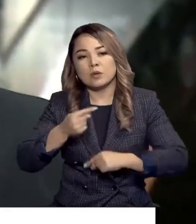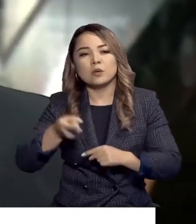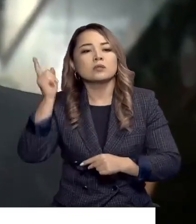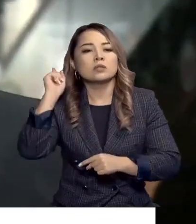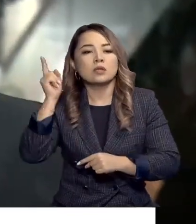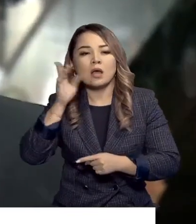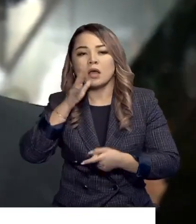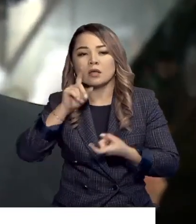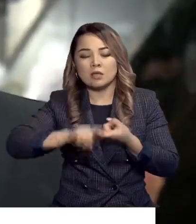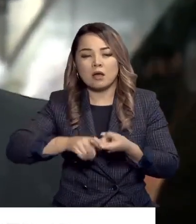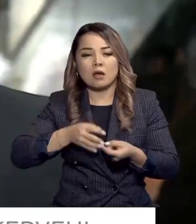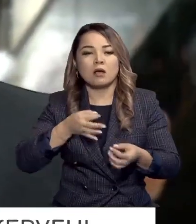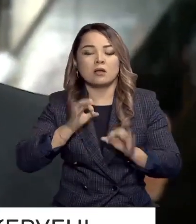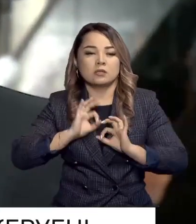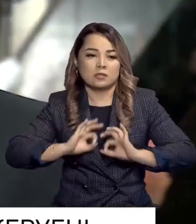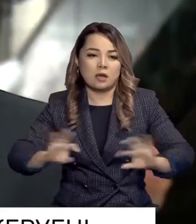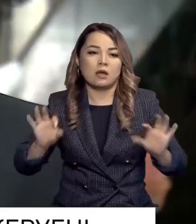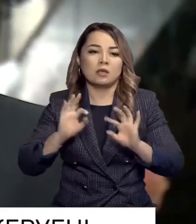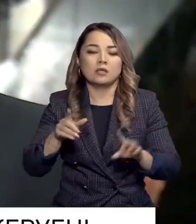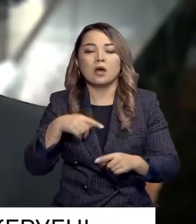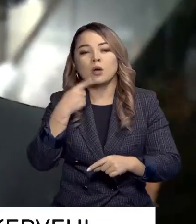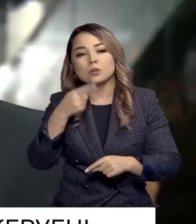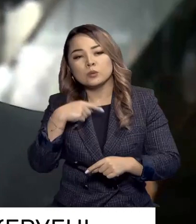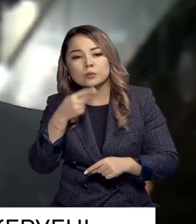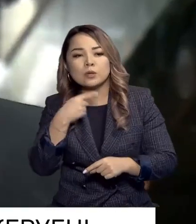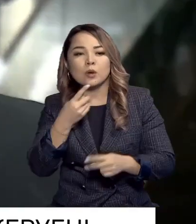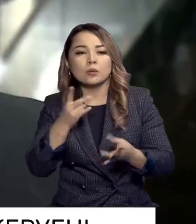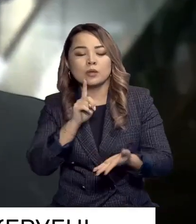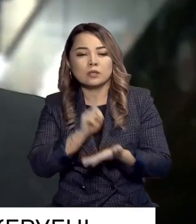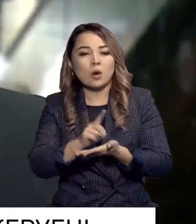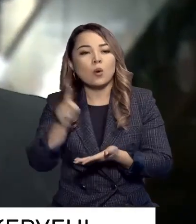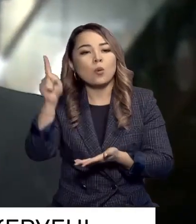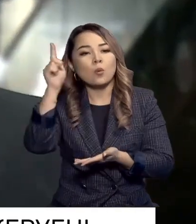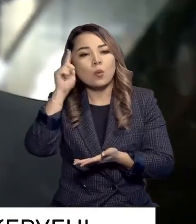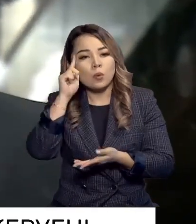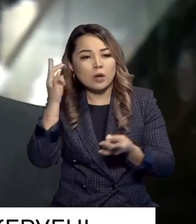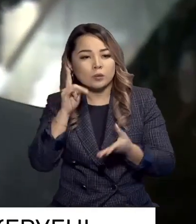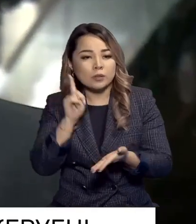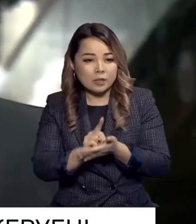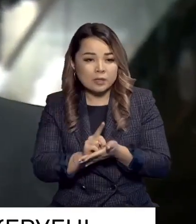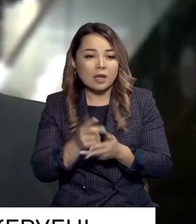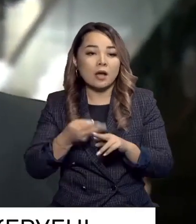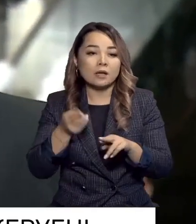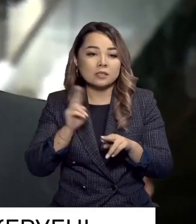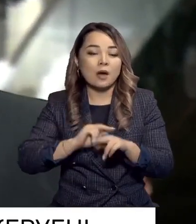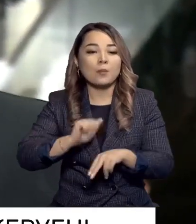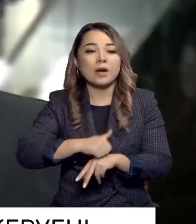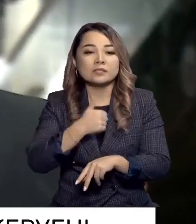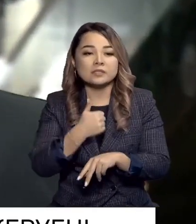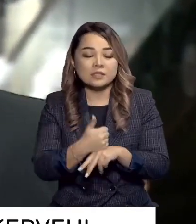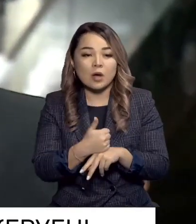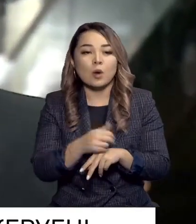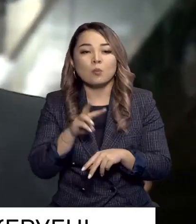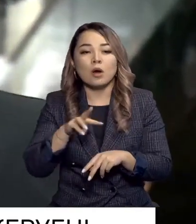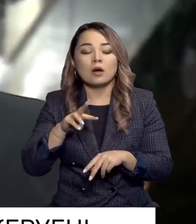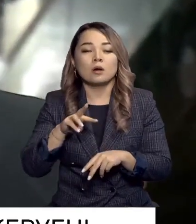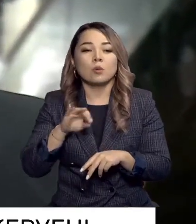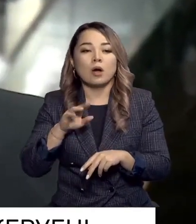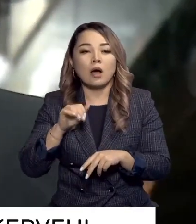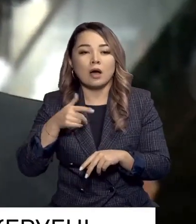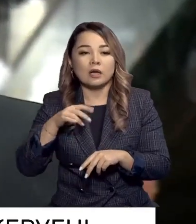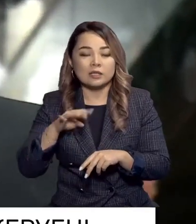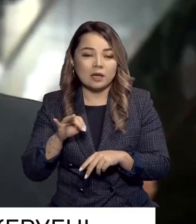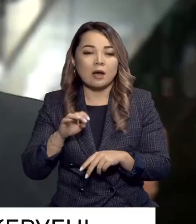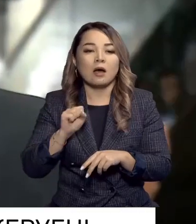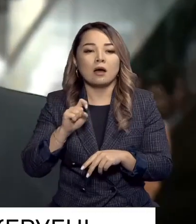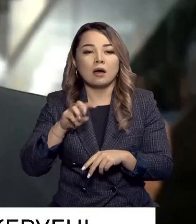келді. Ахметтің дәуірмен ойлануға тура келді. Ең бастысы Мұқағали болсын, Ахмет